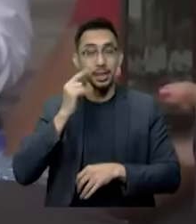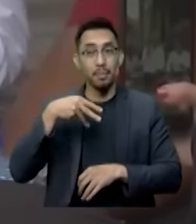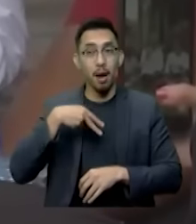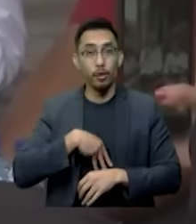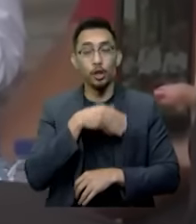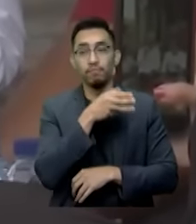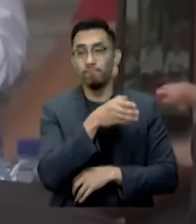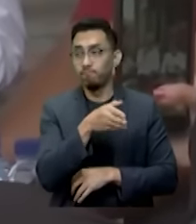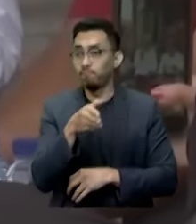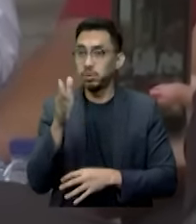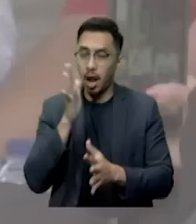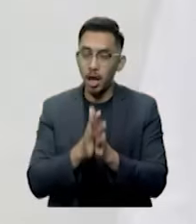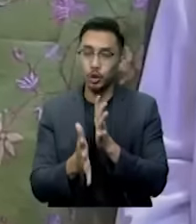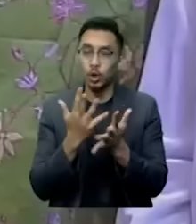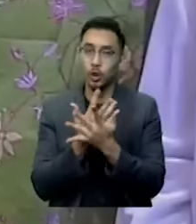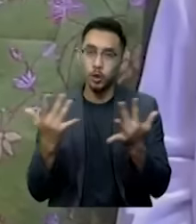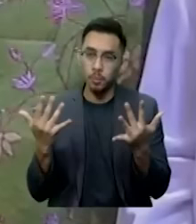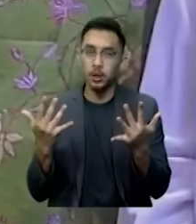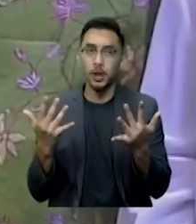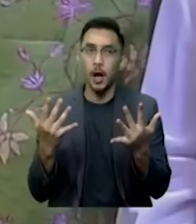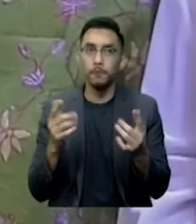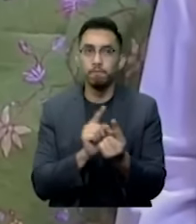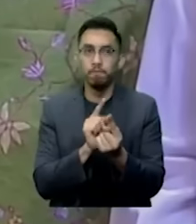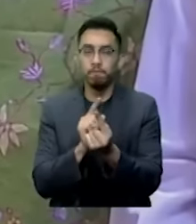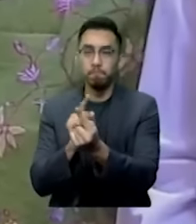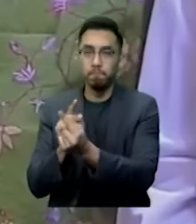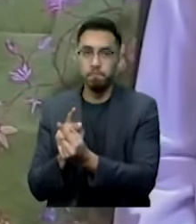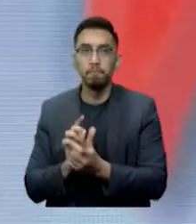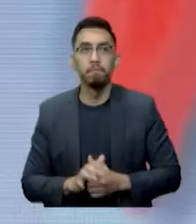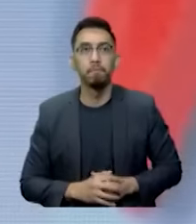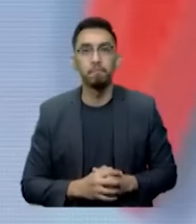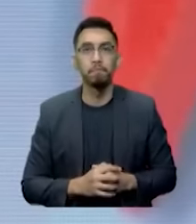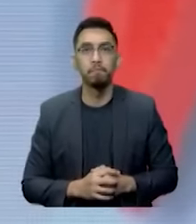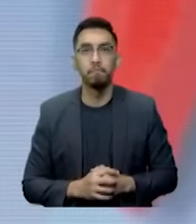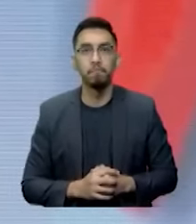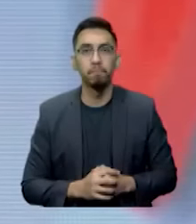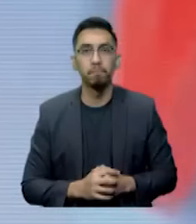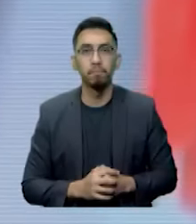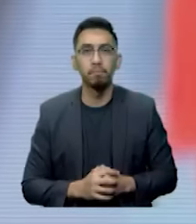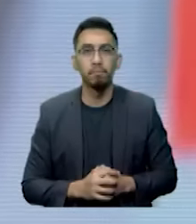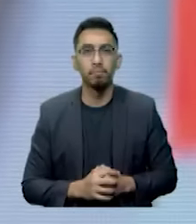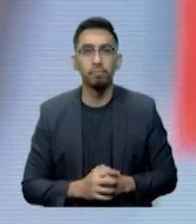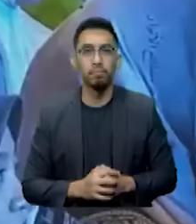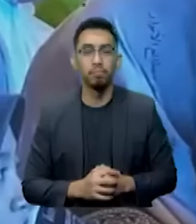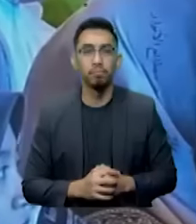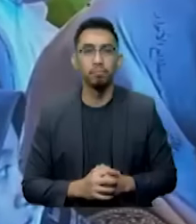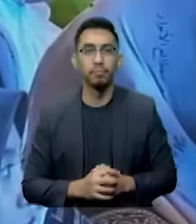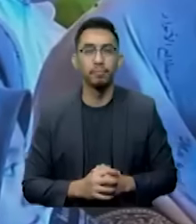langsung terjun ke masyarakat yang paralel dengan pelaksanaan kampanye terbuka. Dari Mataram, NTB, Rizka Anjani, iNews